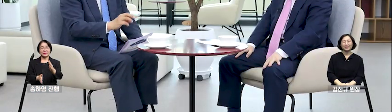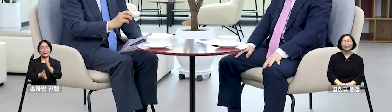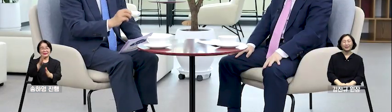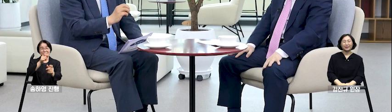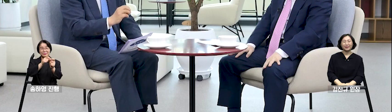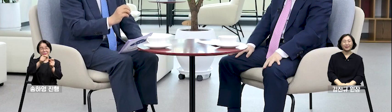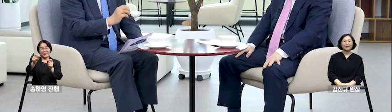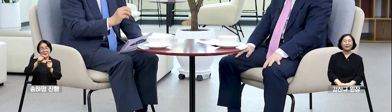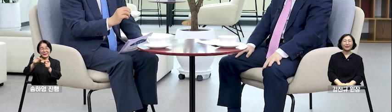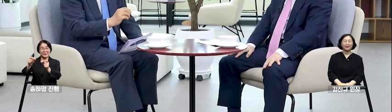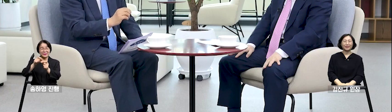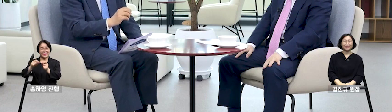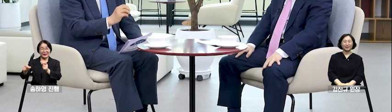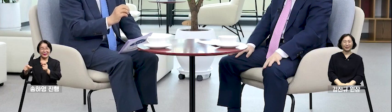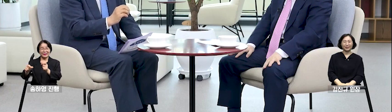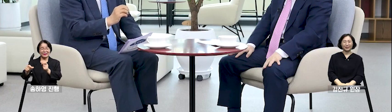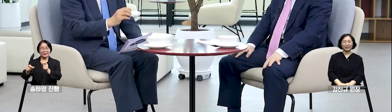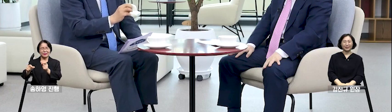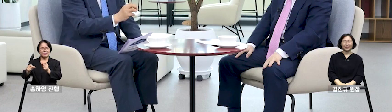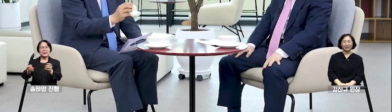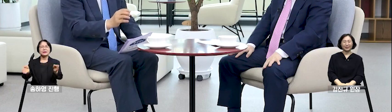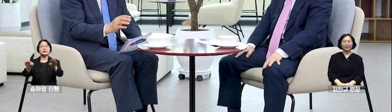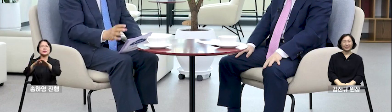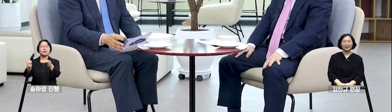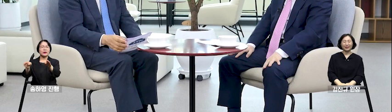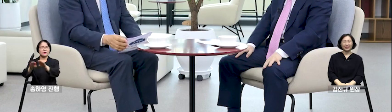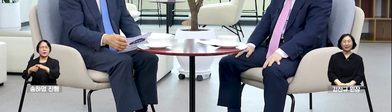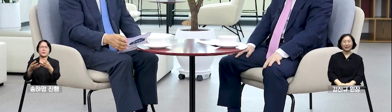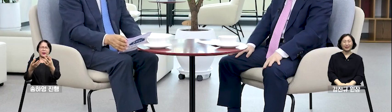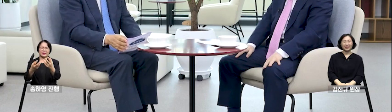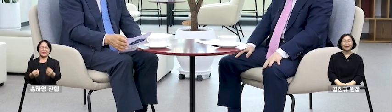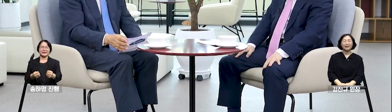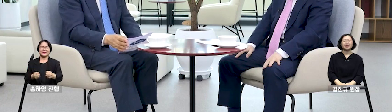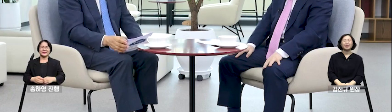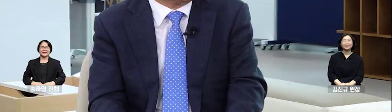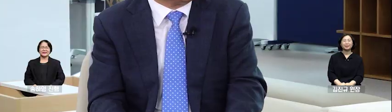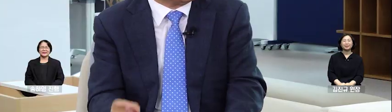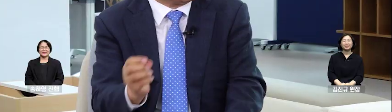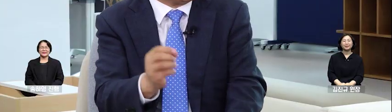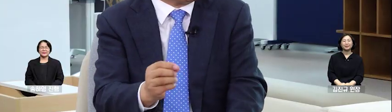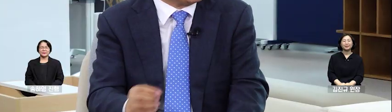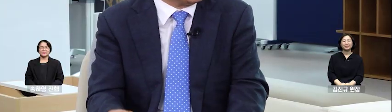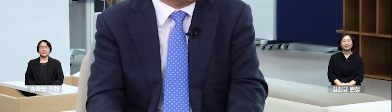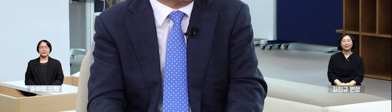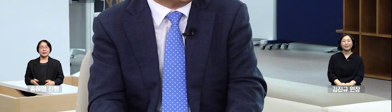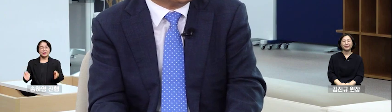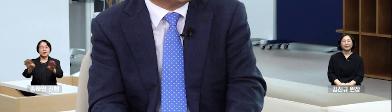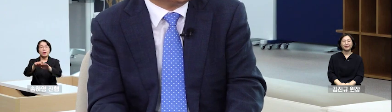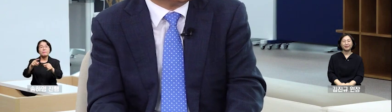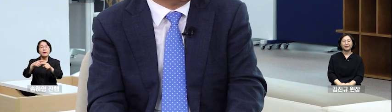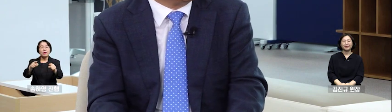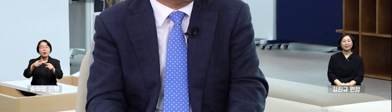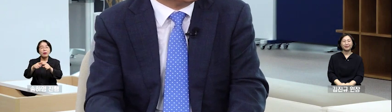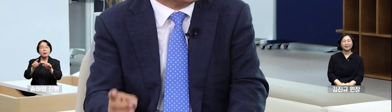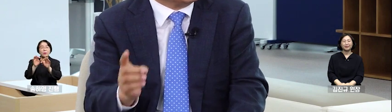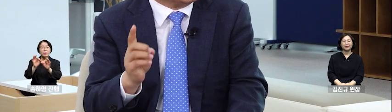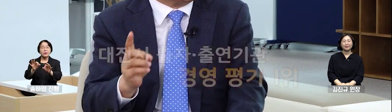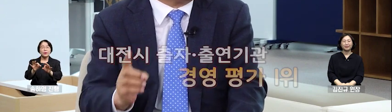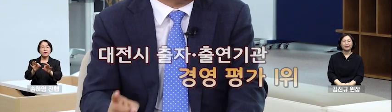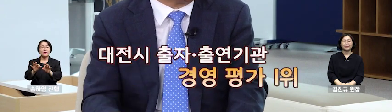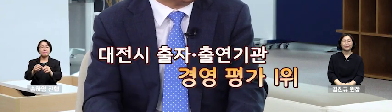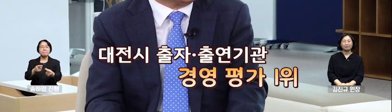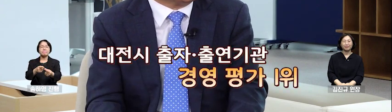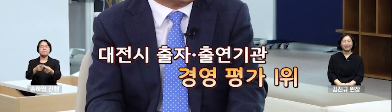2 3학기 건데 퀴 출연한 기반 들이 많은 같은데 4 그 기관 평가에서 어